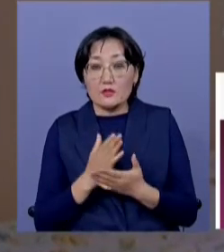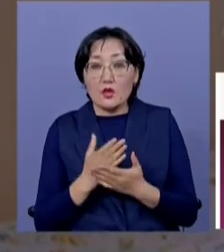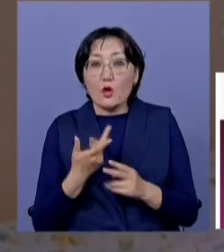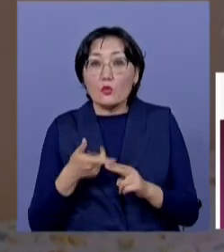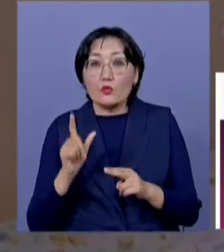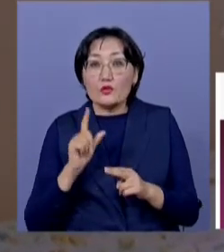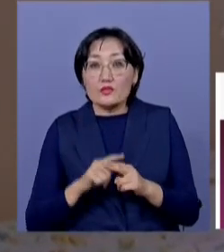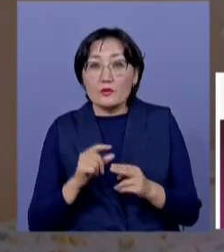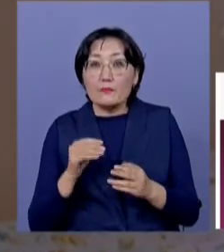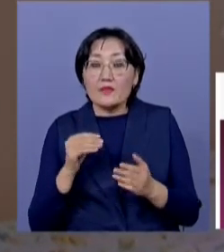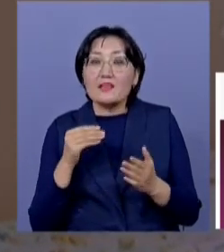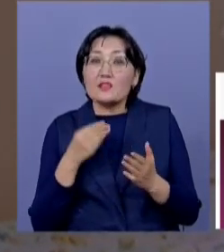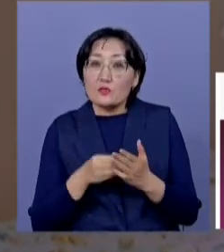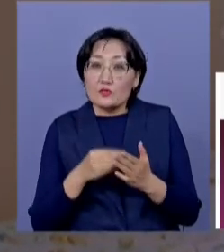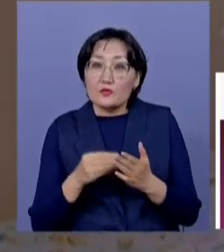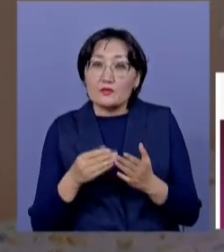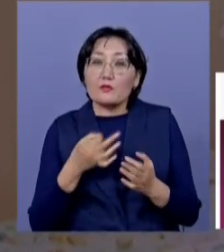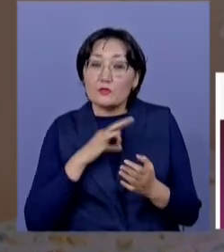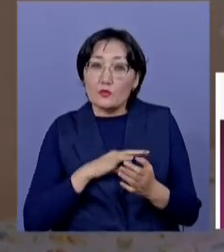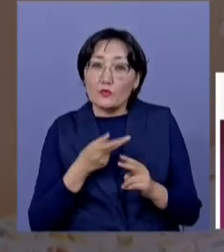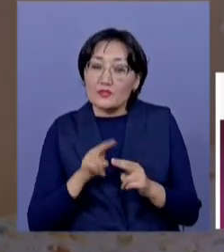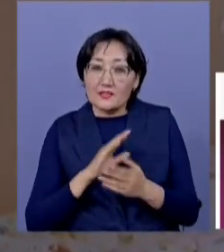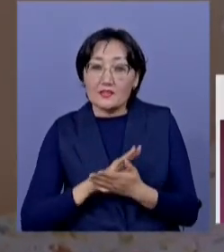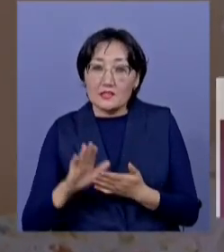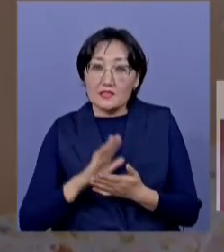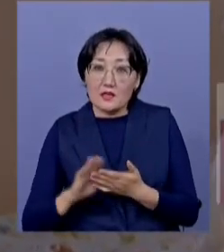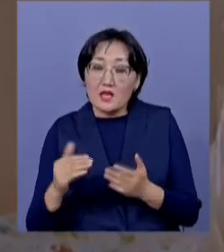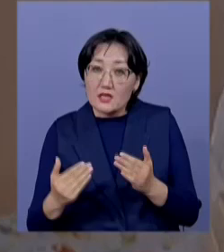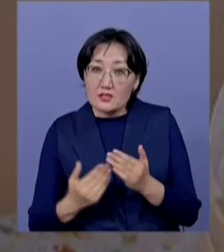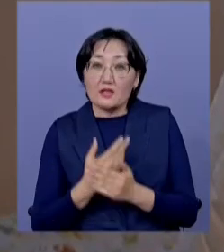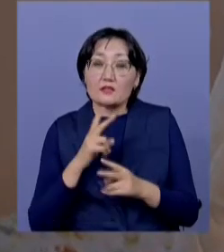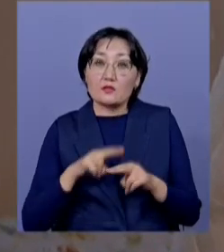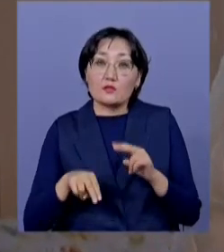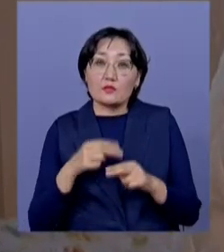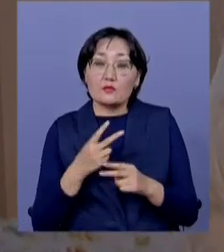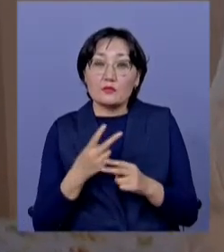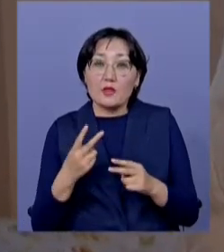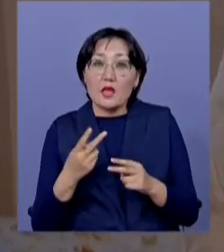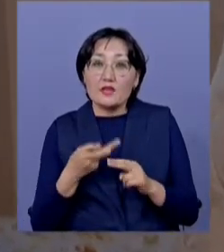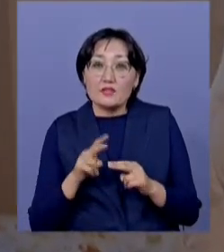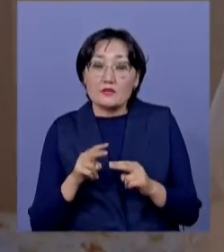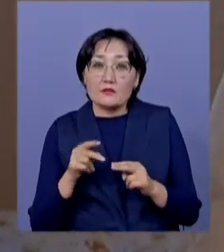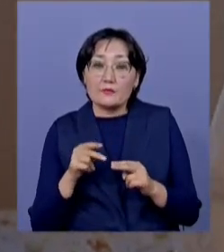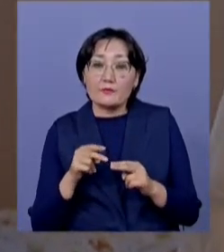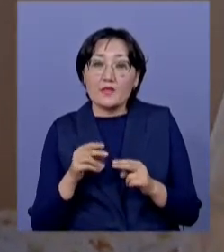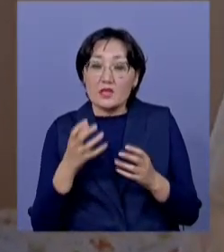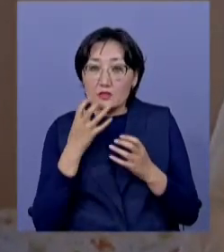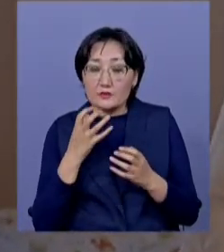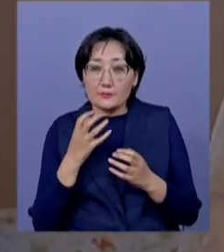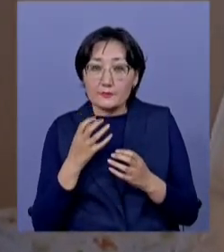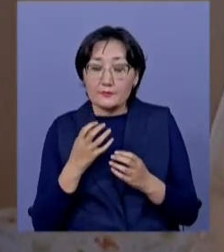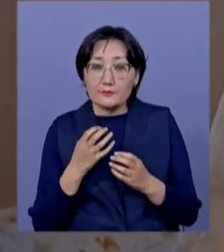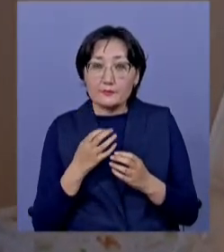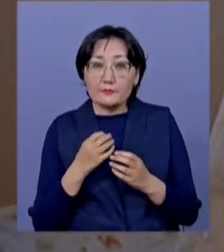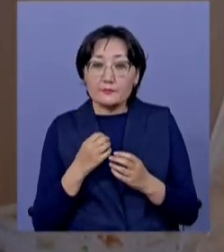Өте бағасы да тиімді, өзі таза, қазір бәріміз көріп отырғандай, іші жайлы, таза, жылы,